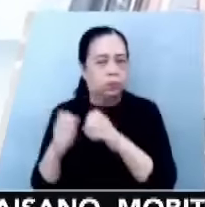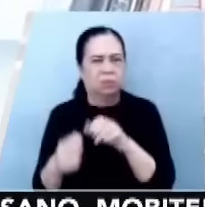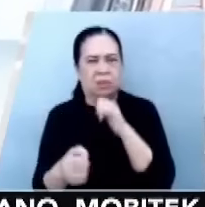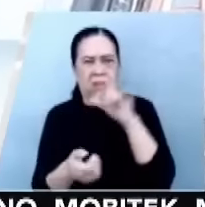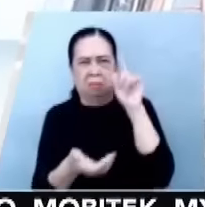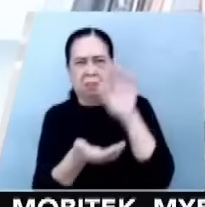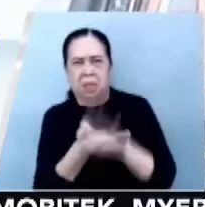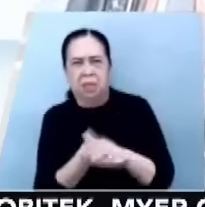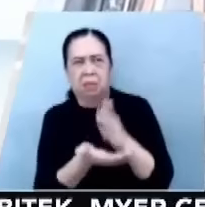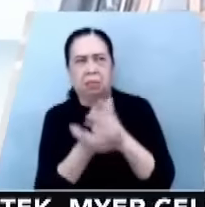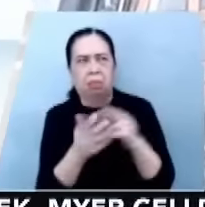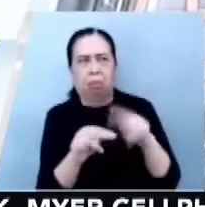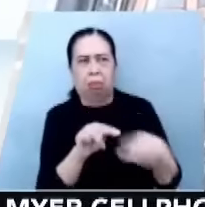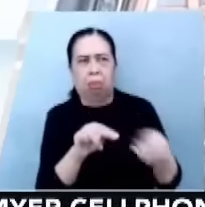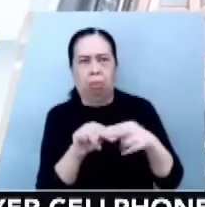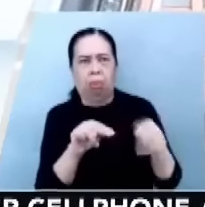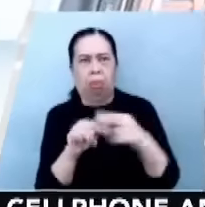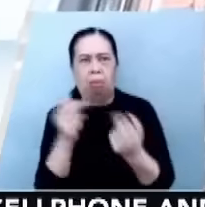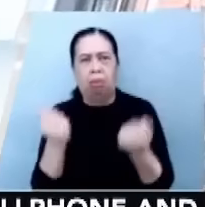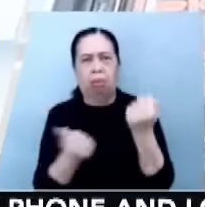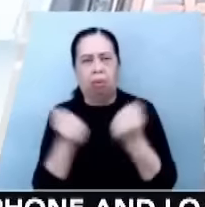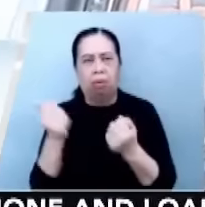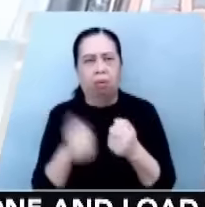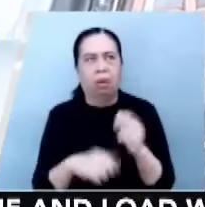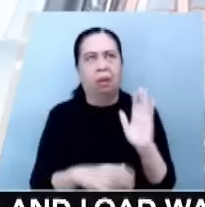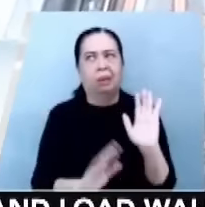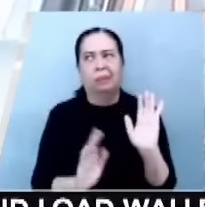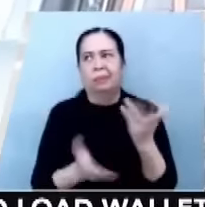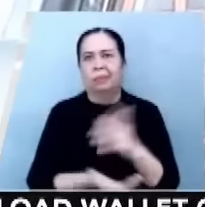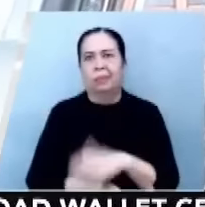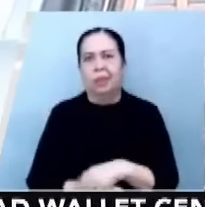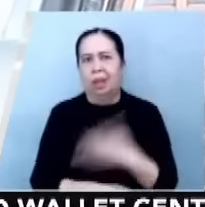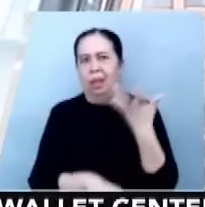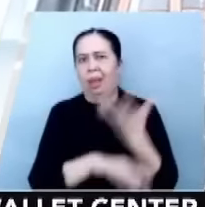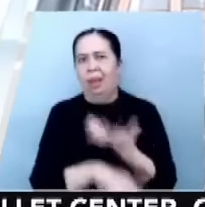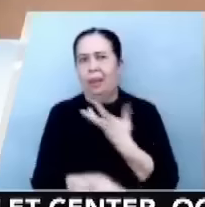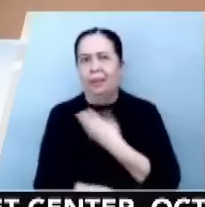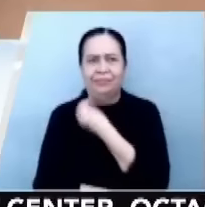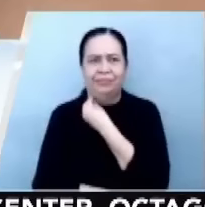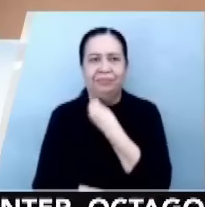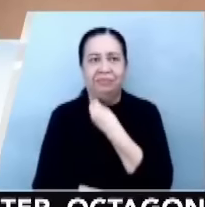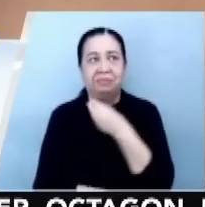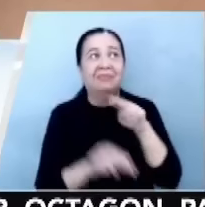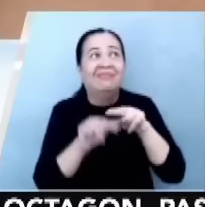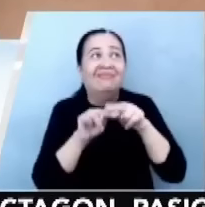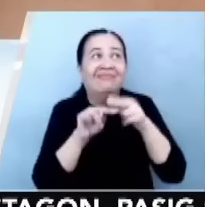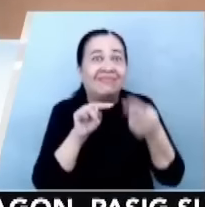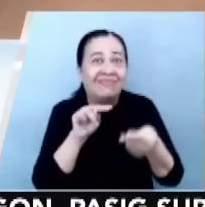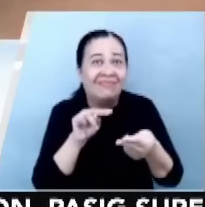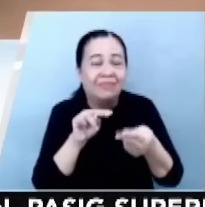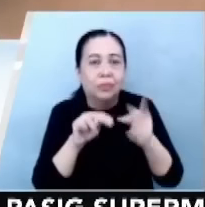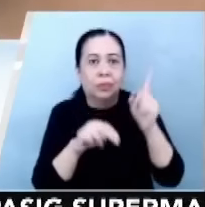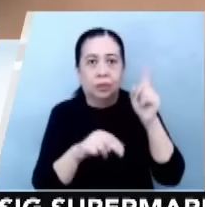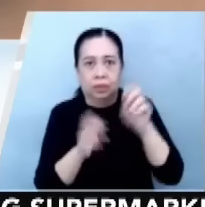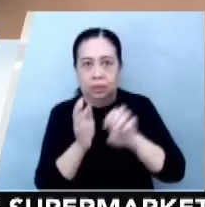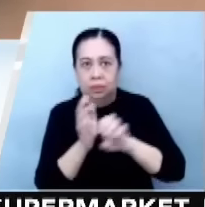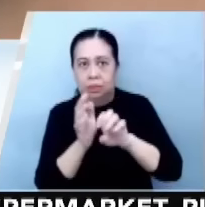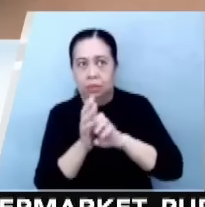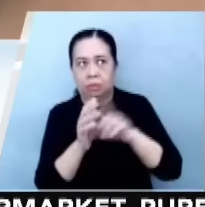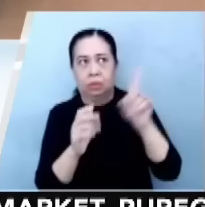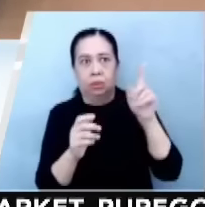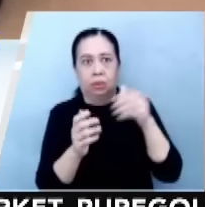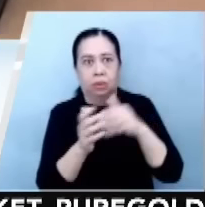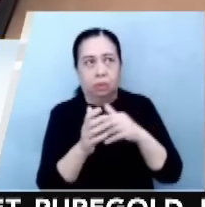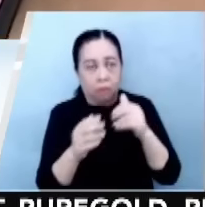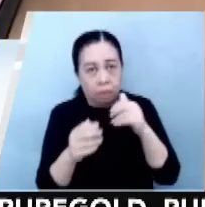mga nakausap naming driver. Parang lokuhan lang eh. Mag-rollback sila. Isang linggo, taas na naman